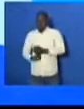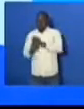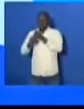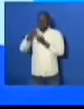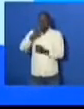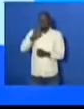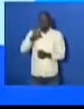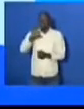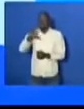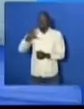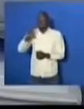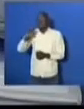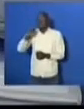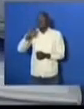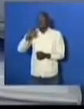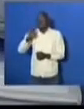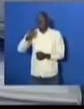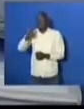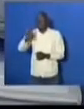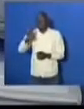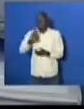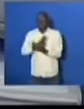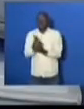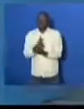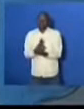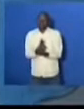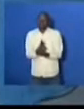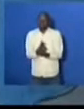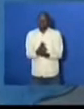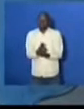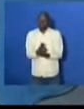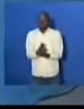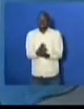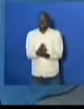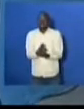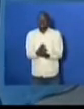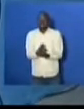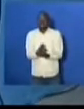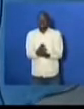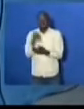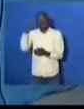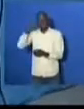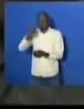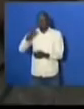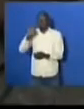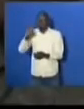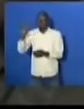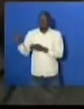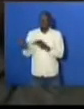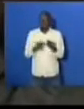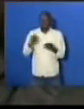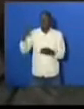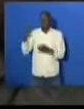les précisions avec isa kafando et mounir acquéri la menace nucléaire sur l'ebit